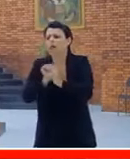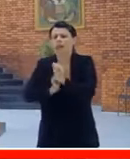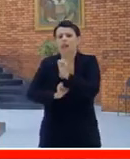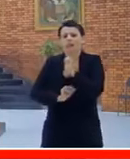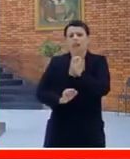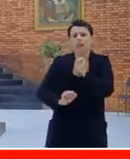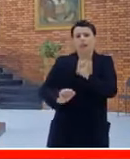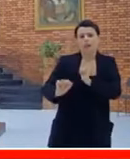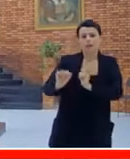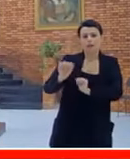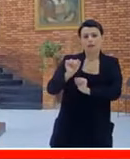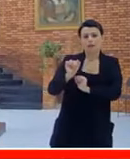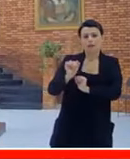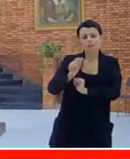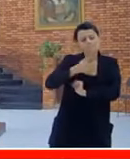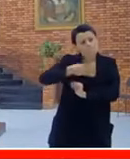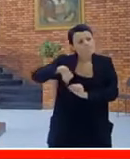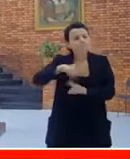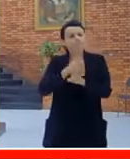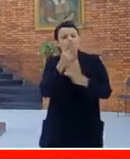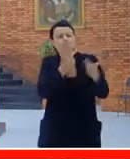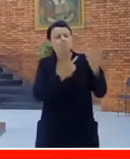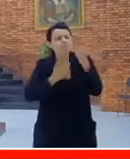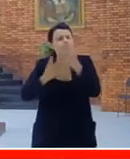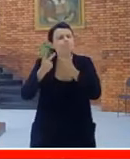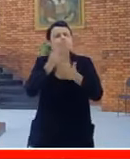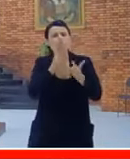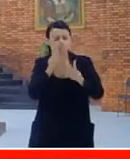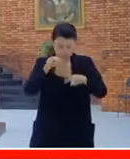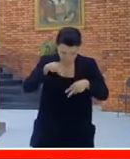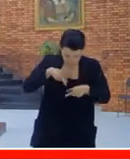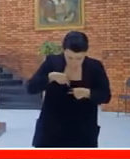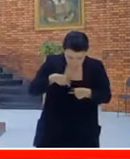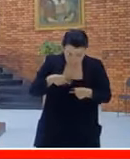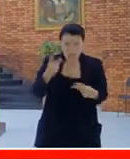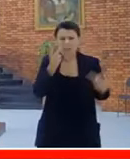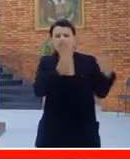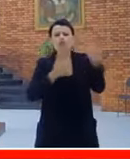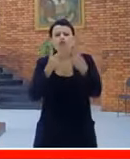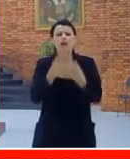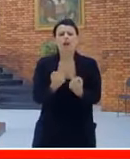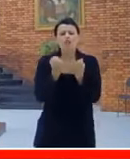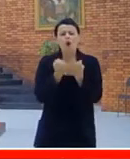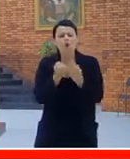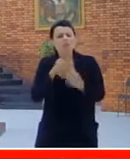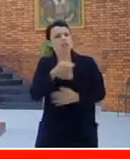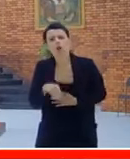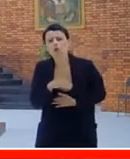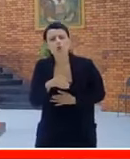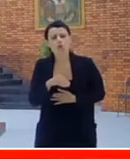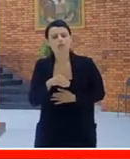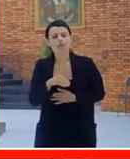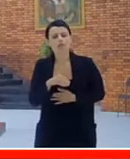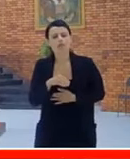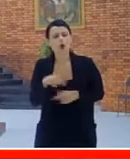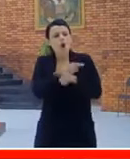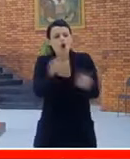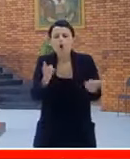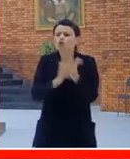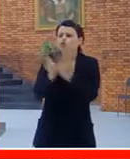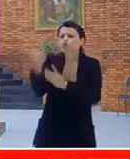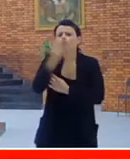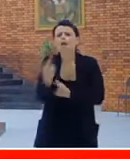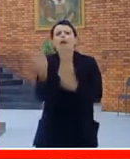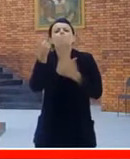può nascere la forza di questa ricerca, chiedendoci perché cercano Gesù. E a questa